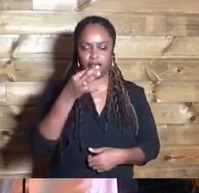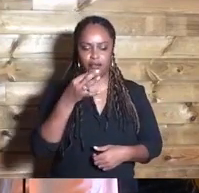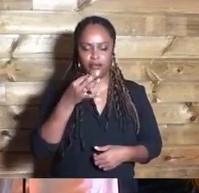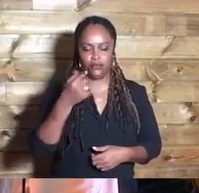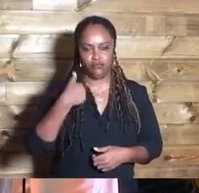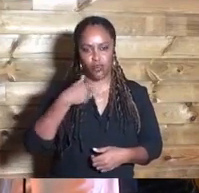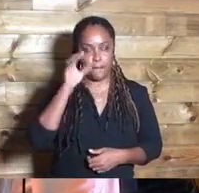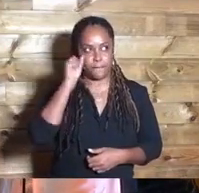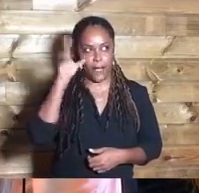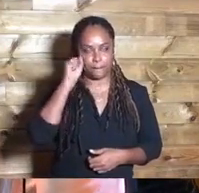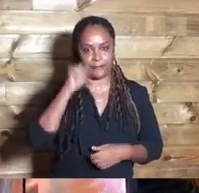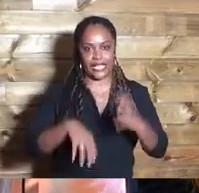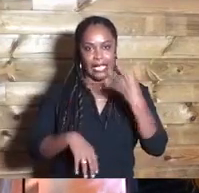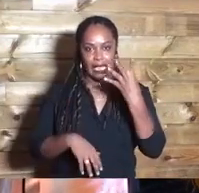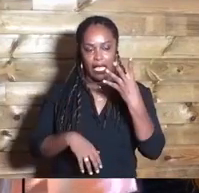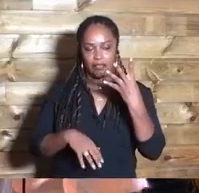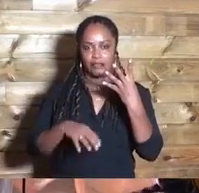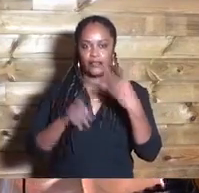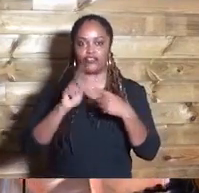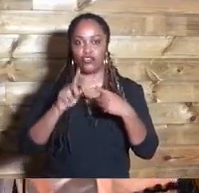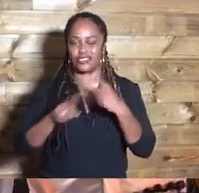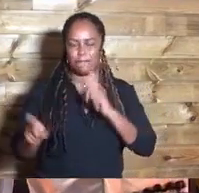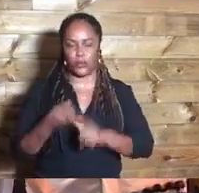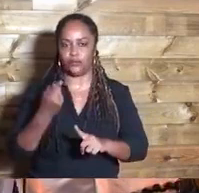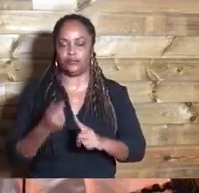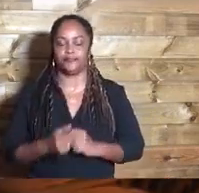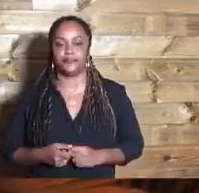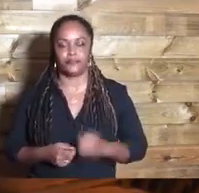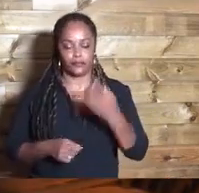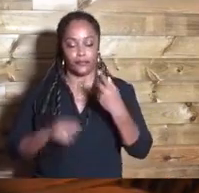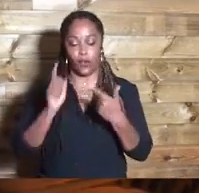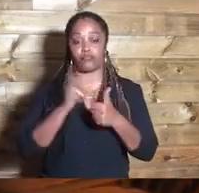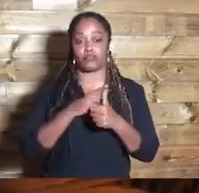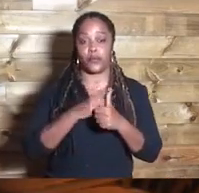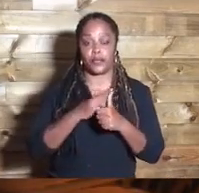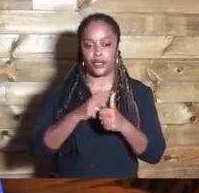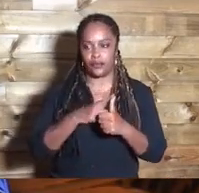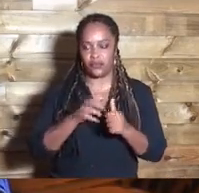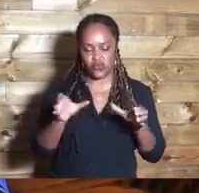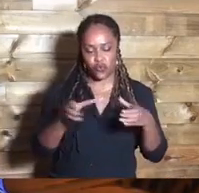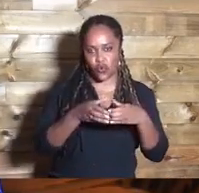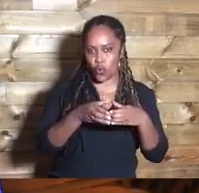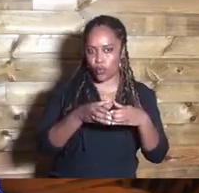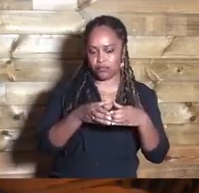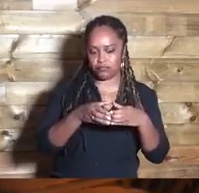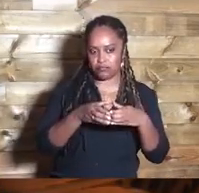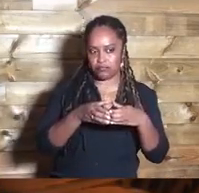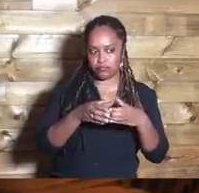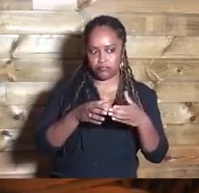qui sont fondamentaux. Premier élément qu'on voit, c'est un groupe modeste et